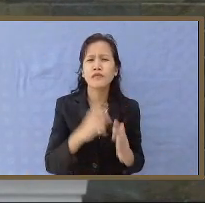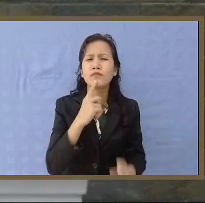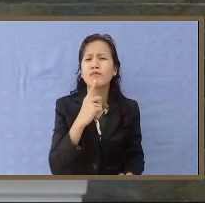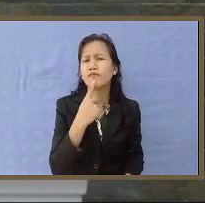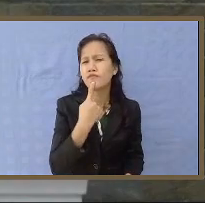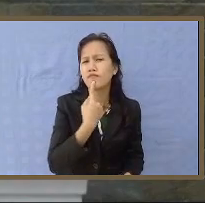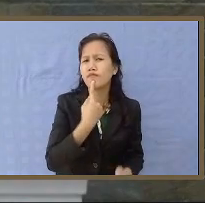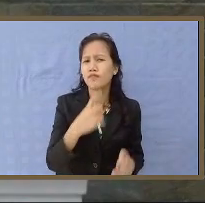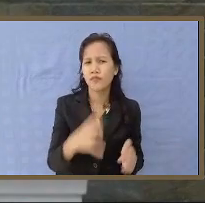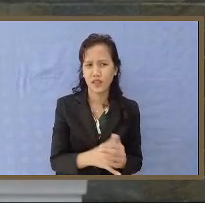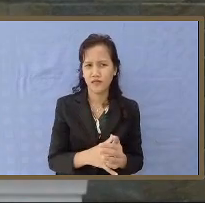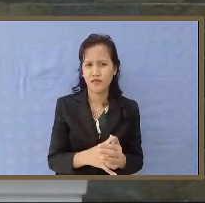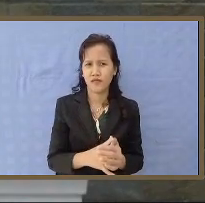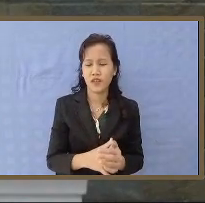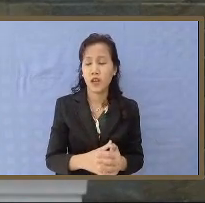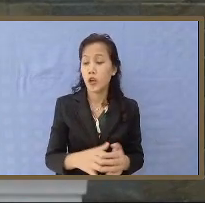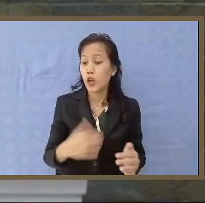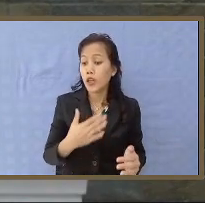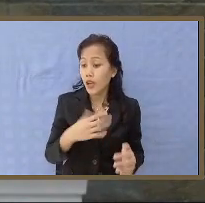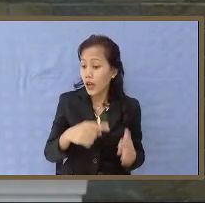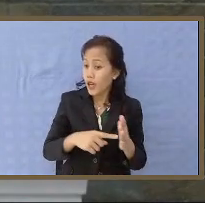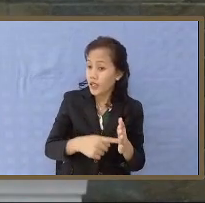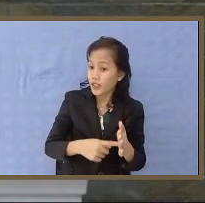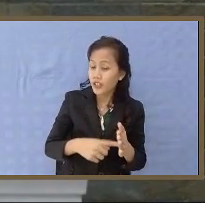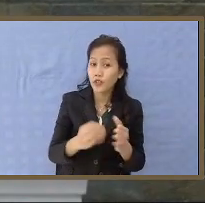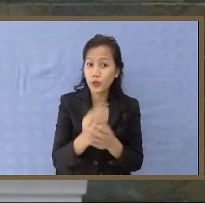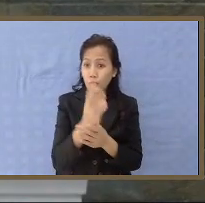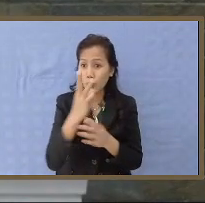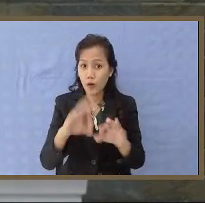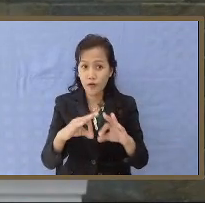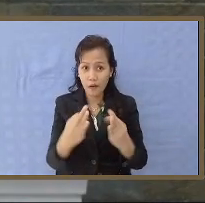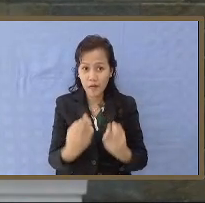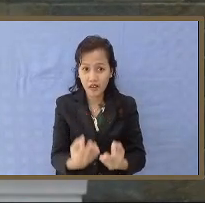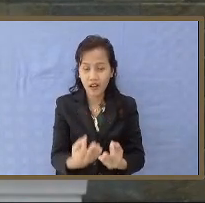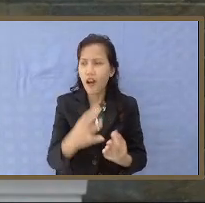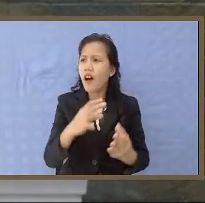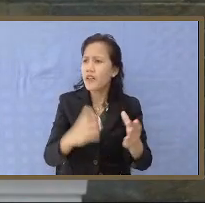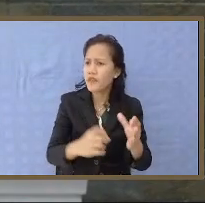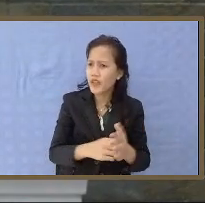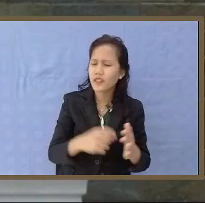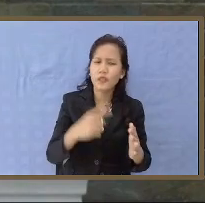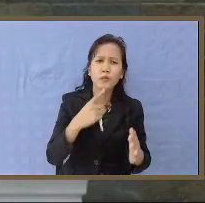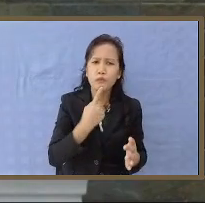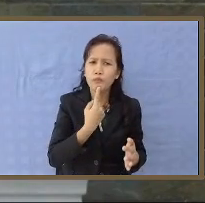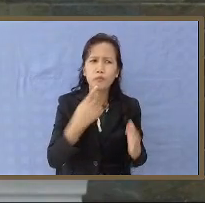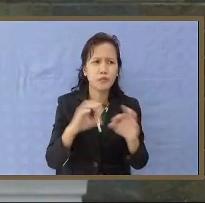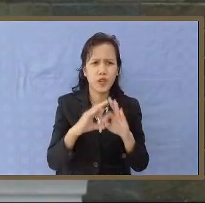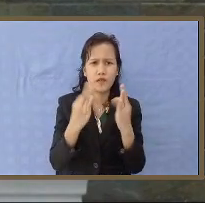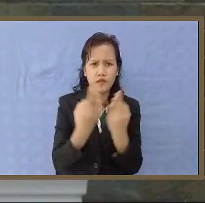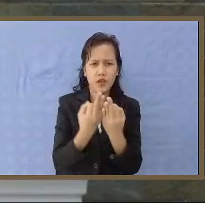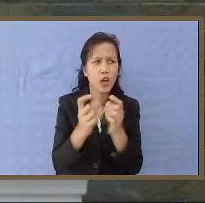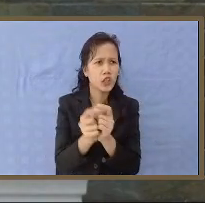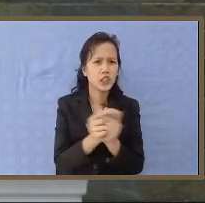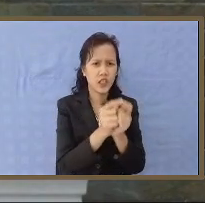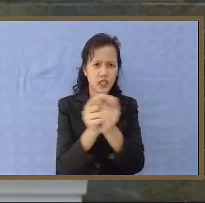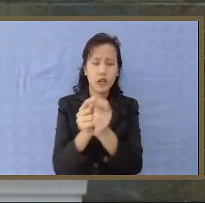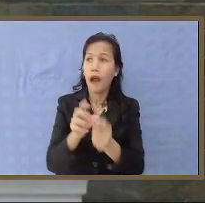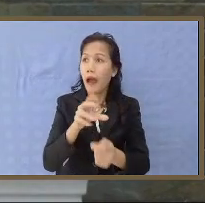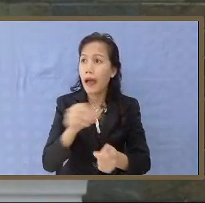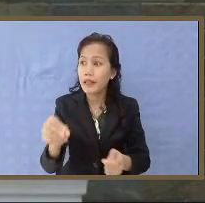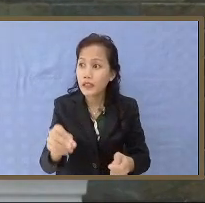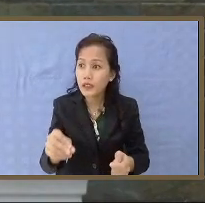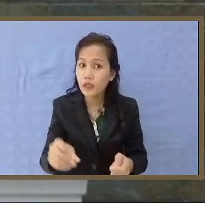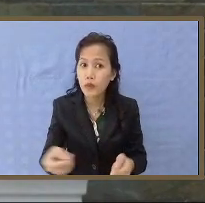kong family, ito yung nakikita kong family nung araw, at makikita nyo mga kapatid, ang paglalabas sa